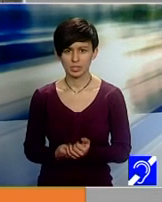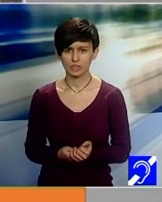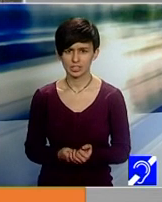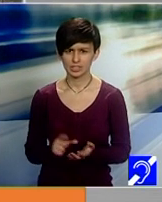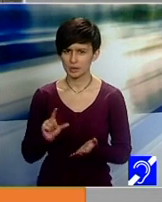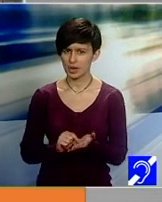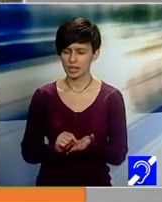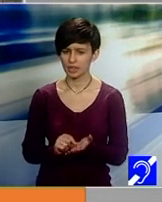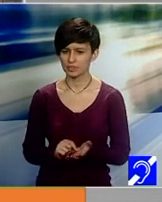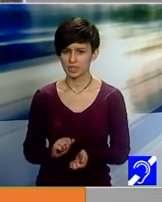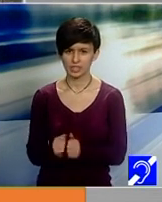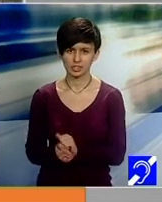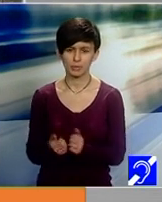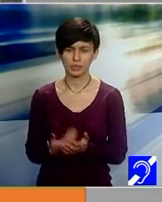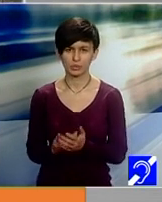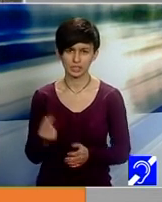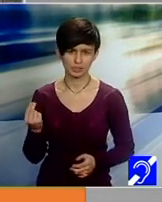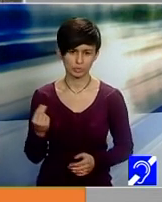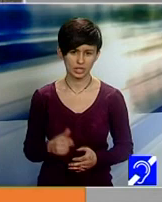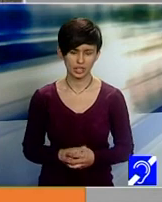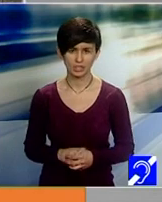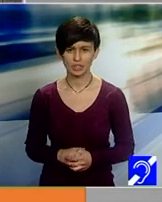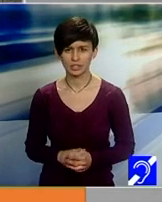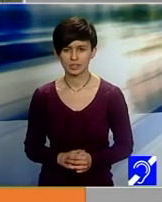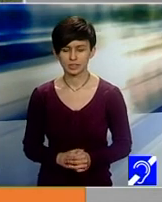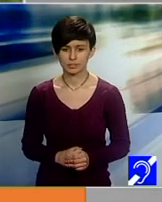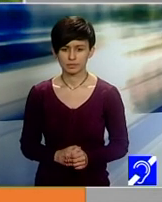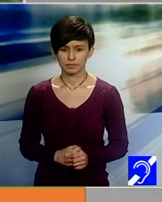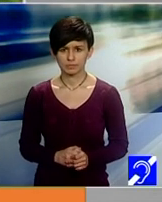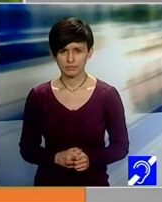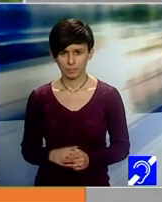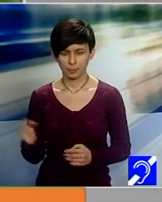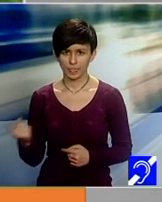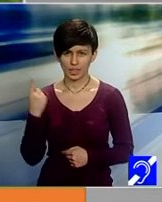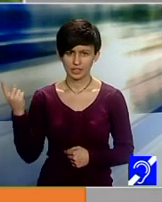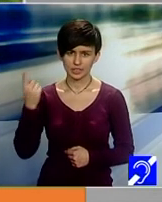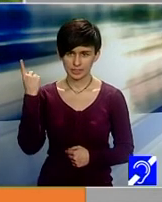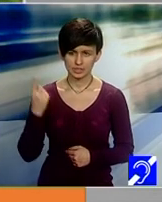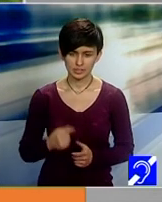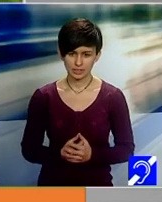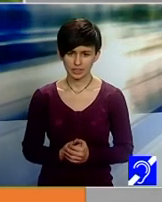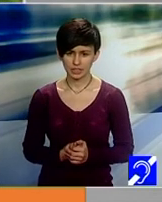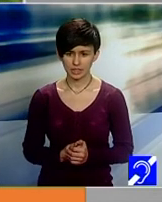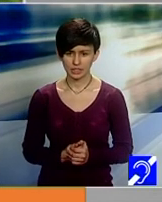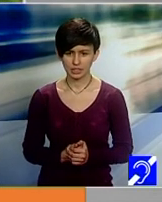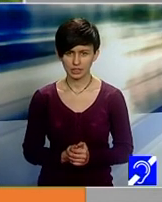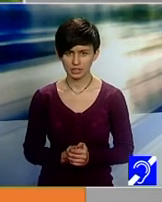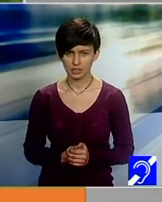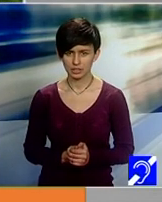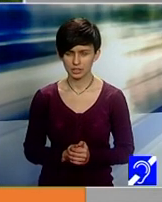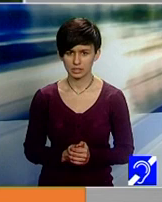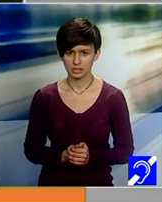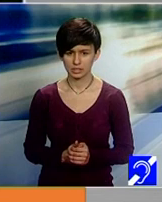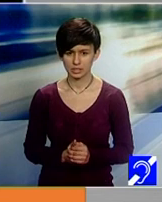pentru că-s vestite că sunt bune? Da, străinii s-au profilat pe roșii mici, în special